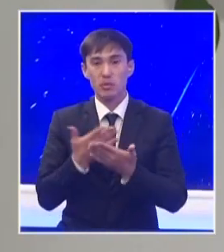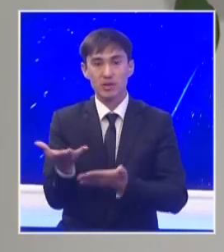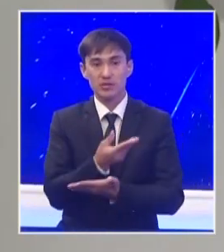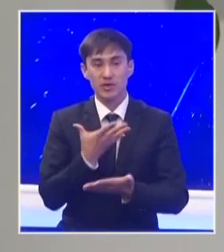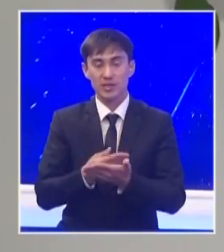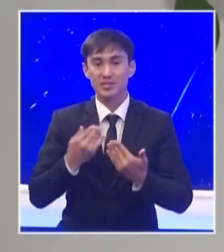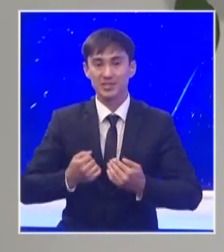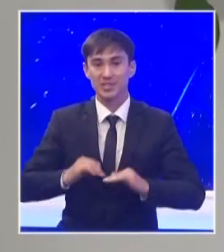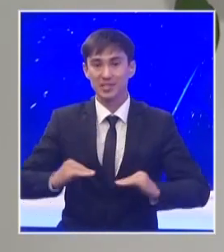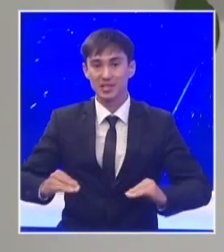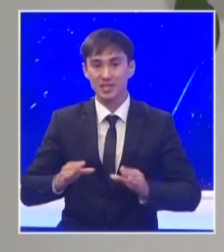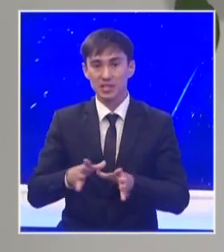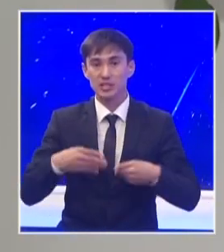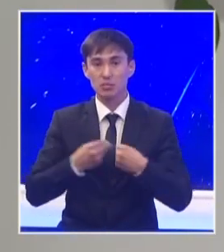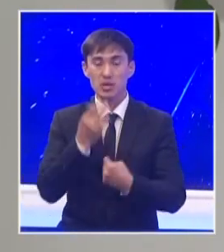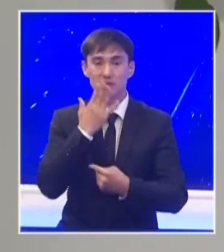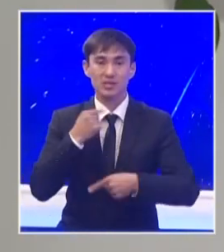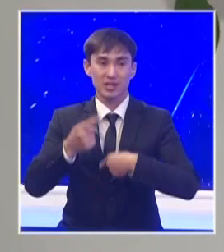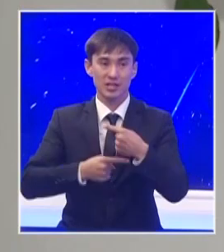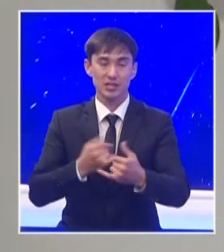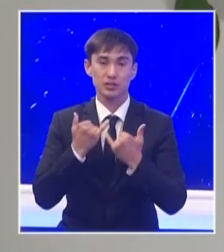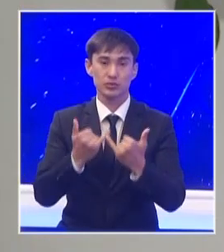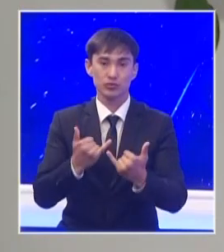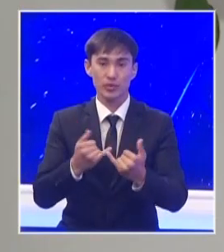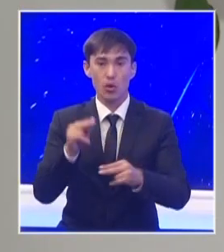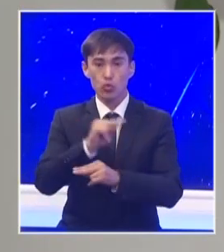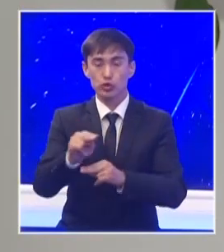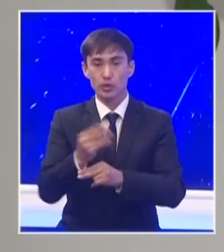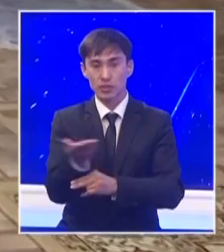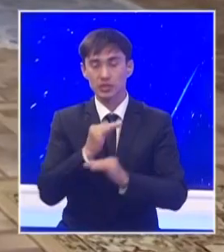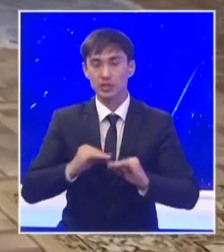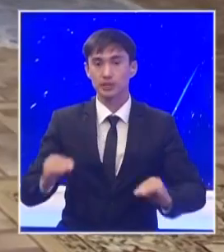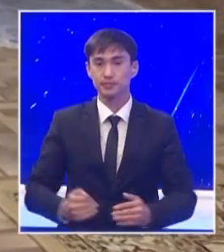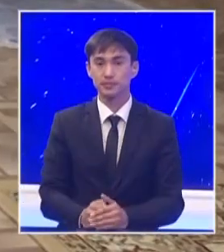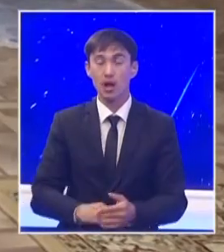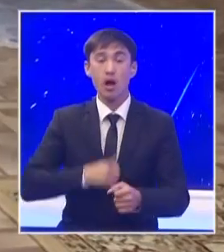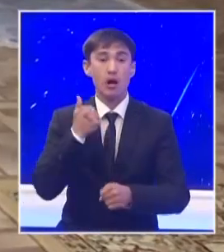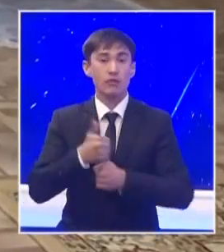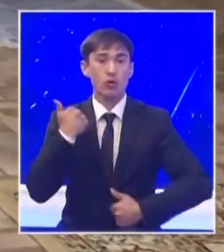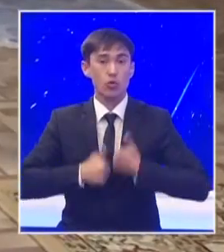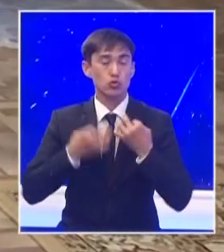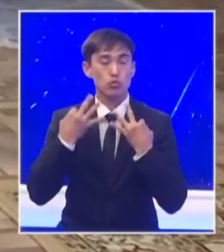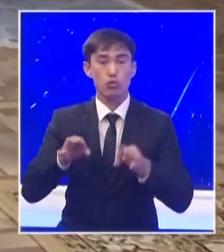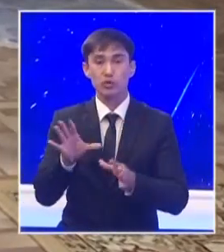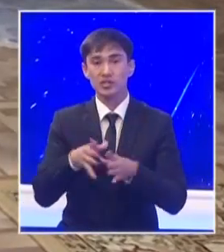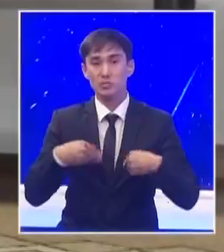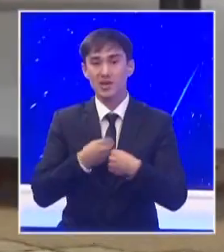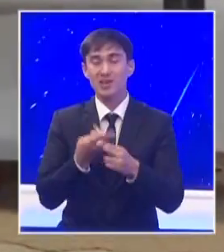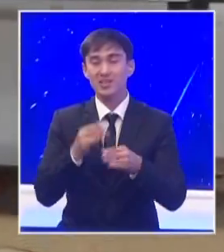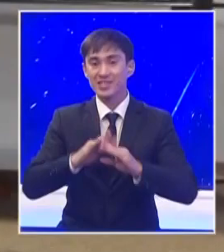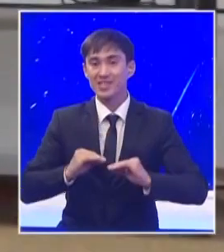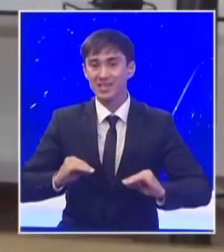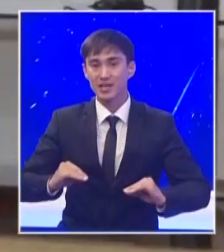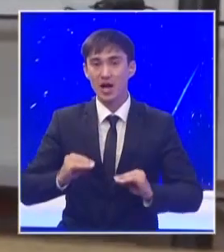детей, чтим семейные и национальные традиции и приучаем к этому своих чад. Главная гордость любой семьи – это дети. И